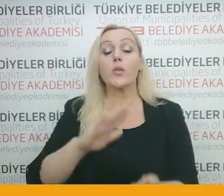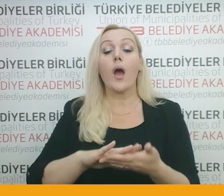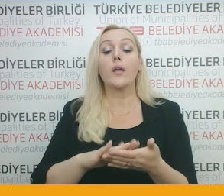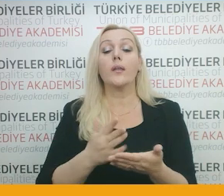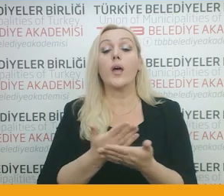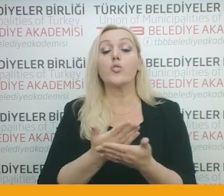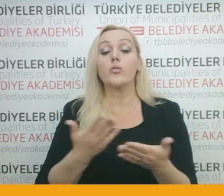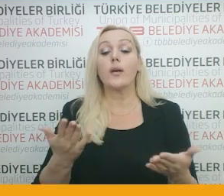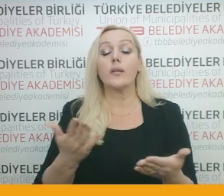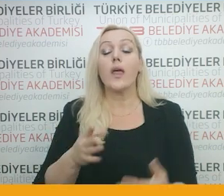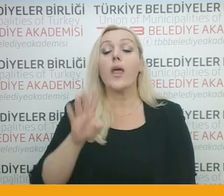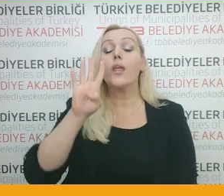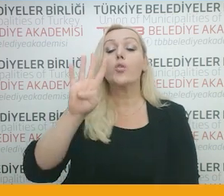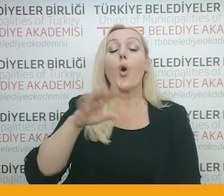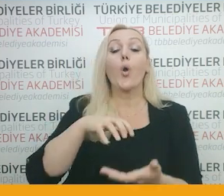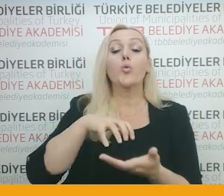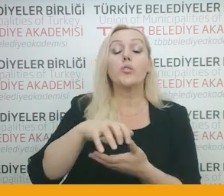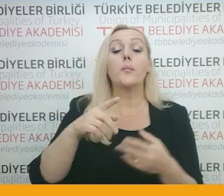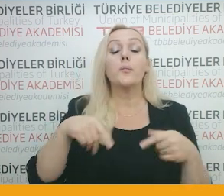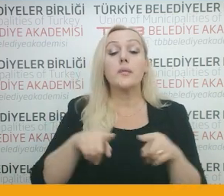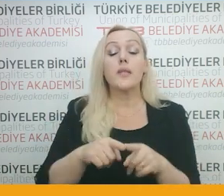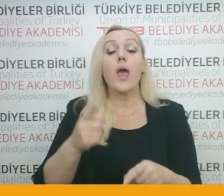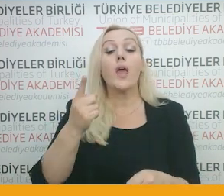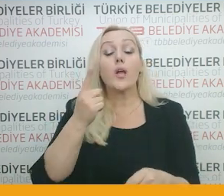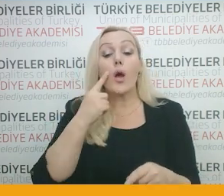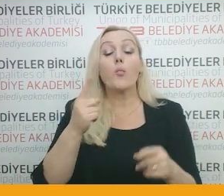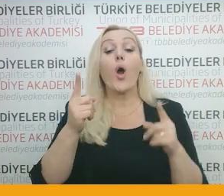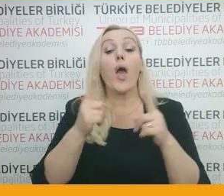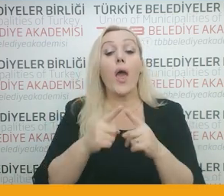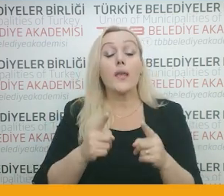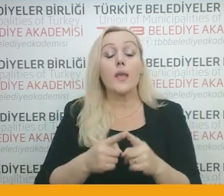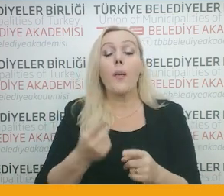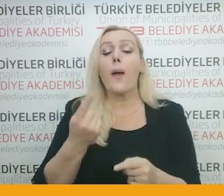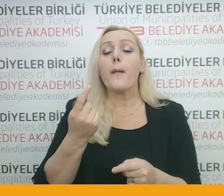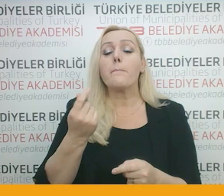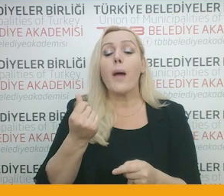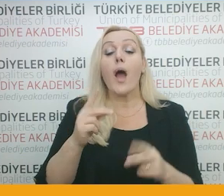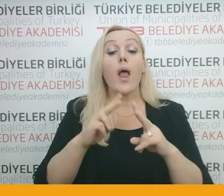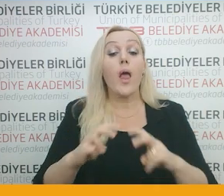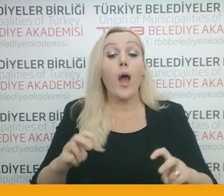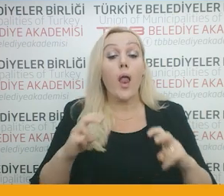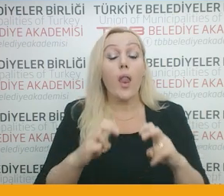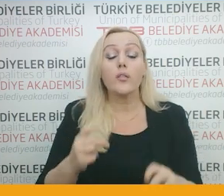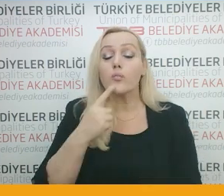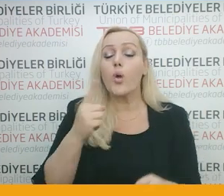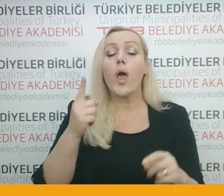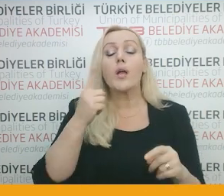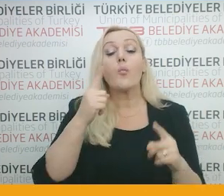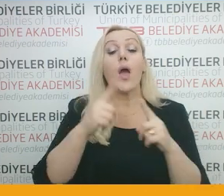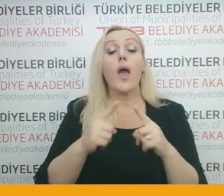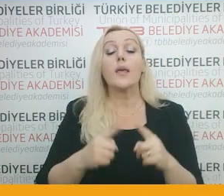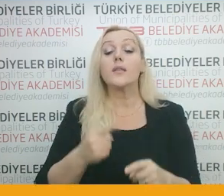arkadaşlar. Dördüncü kısımda bize kamu hesapları ve mali istatistiklerden bahsediyor. Kamu hesapları derken aslında